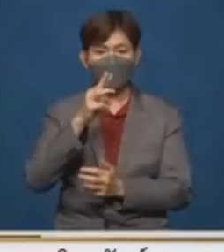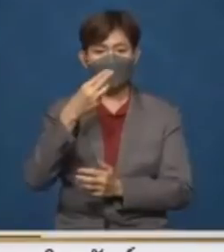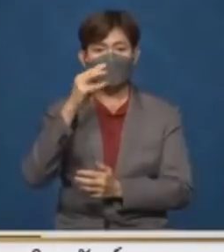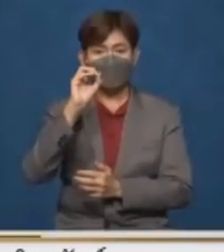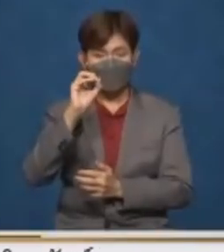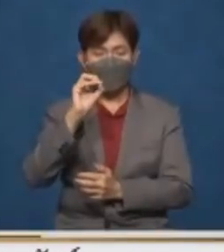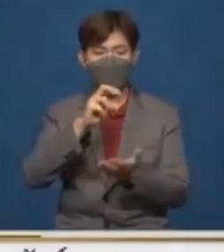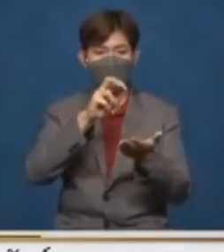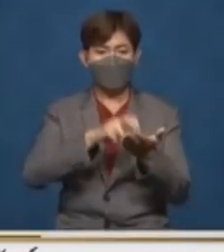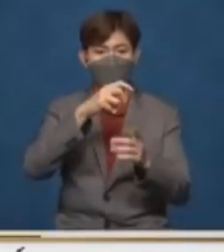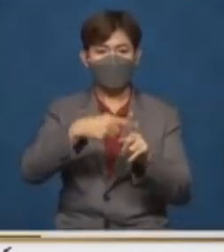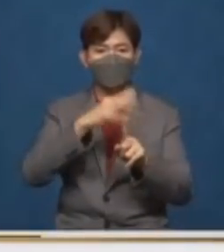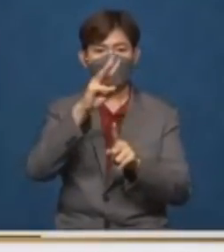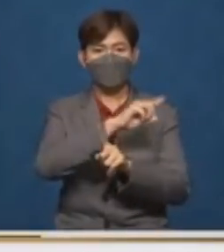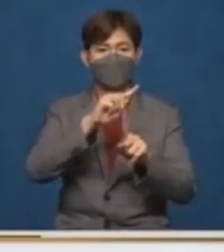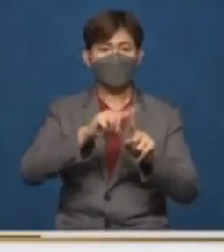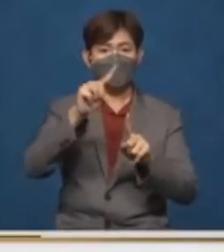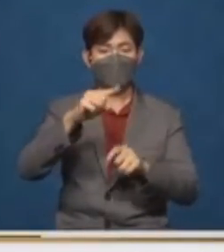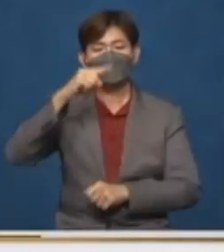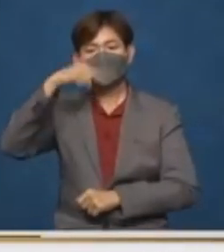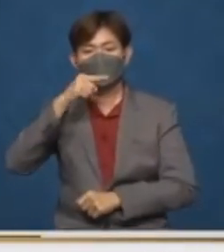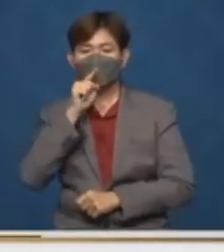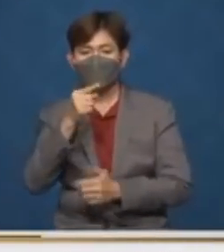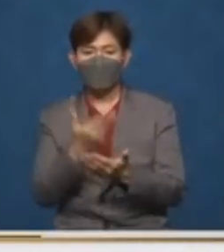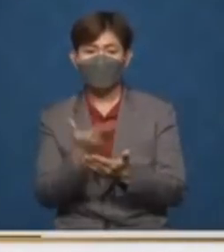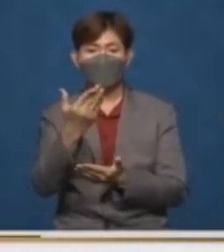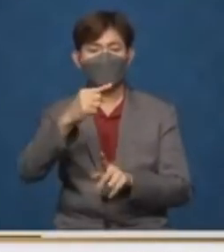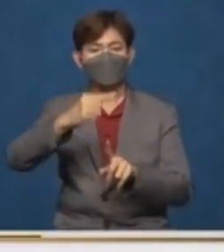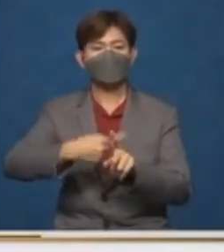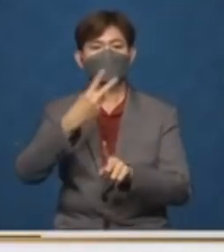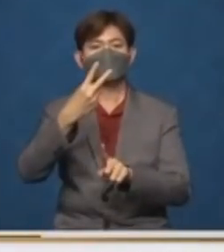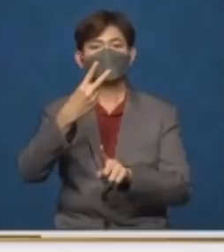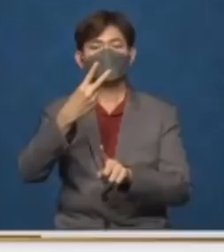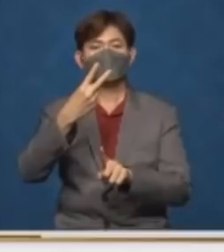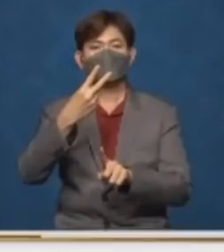ประเทศไยสั่งซือจงแต่กุพาพันธครําทานครับ